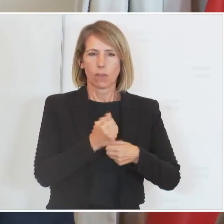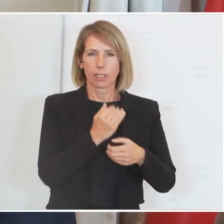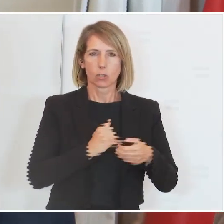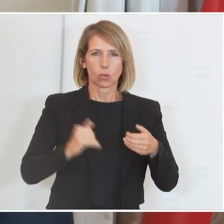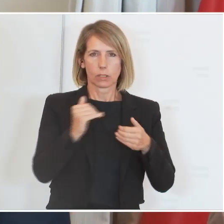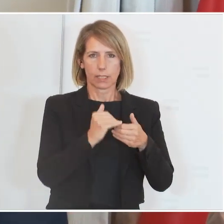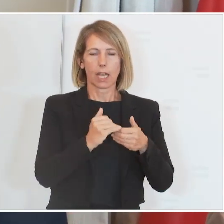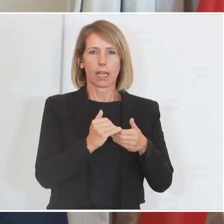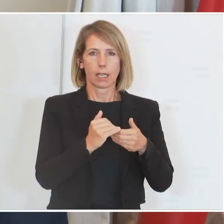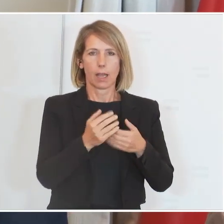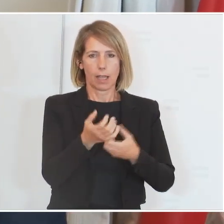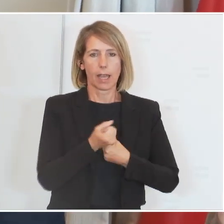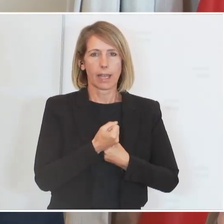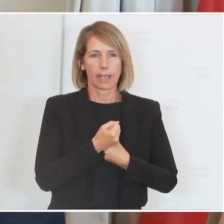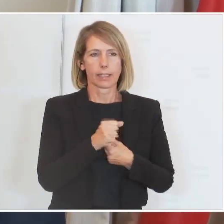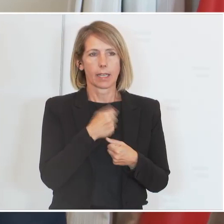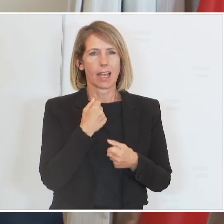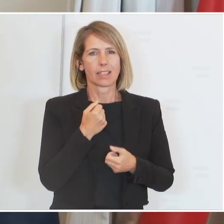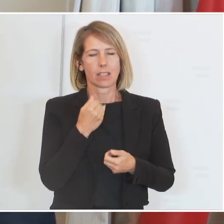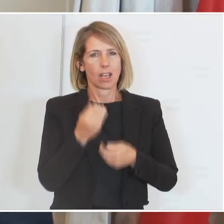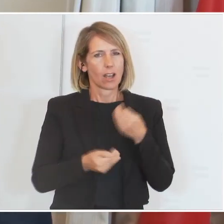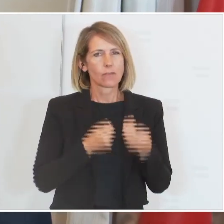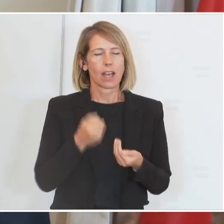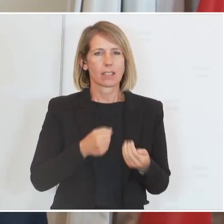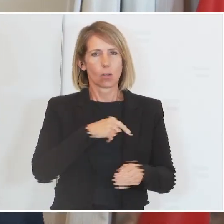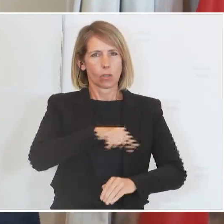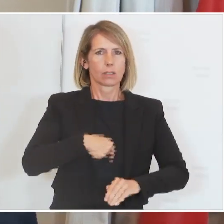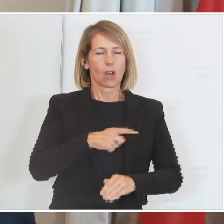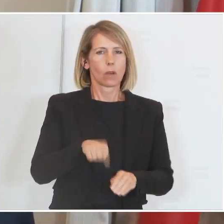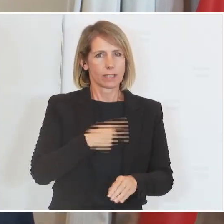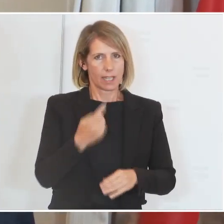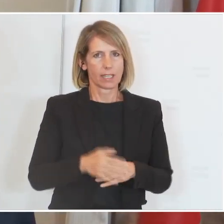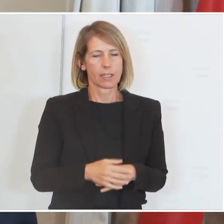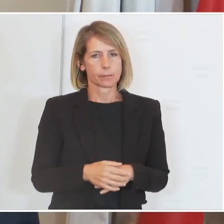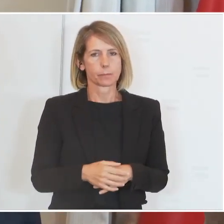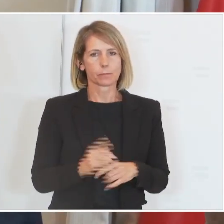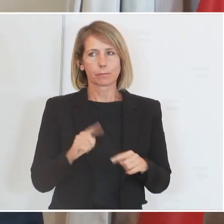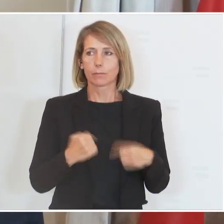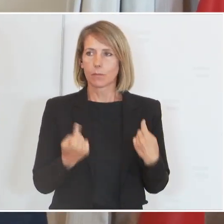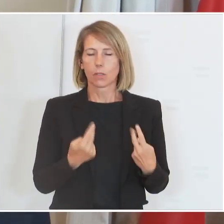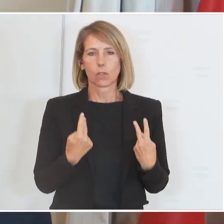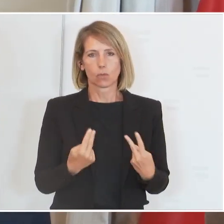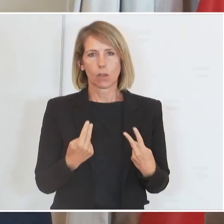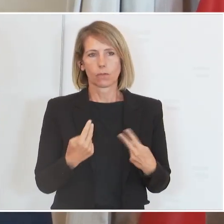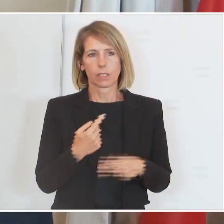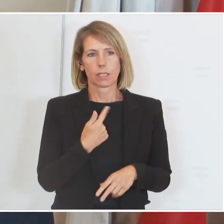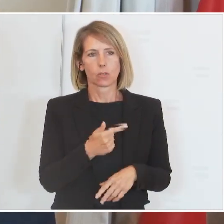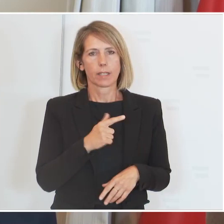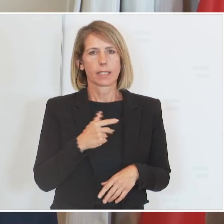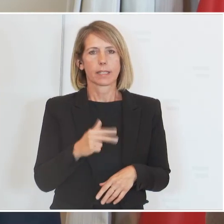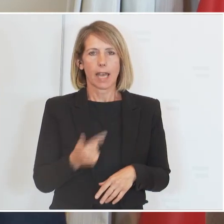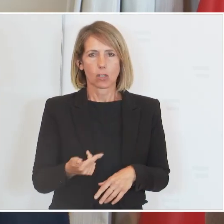den Verhandlungsprozess jetzt in die Länge gezogen. Uns war wichtig, dass wir mit 2023 tatsächlich starten